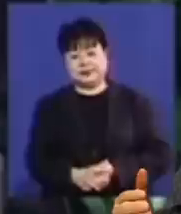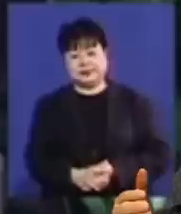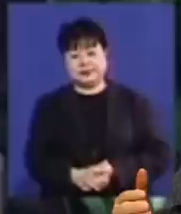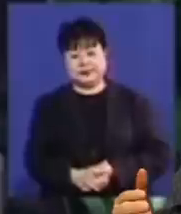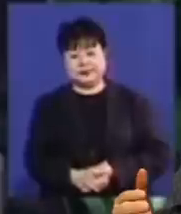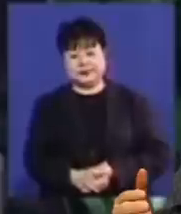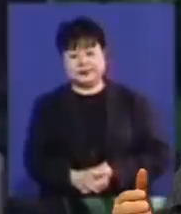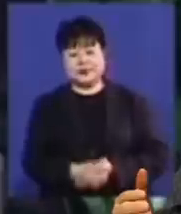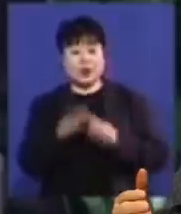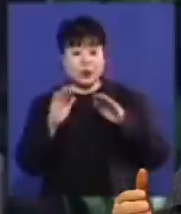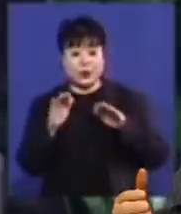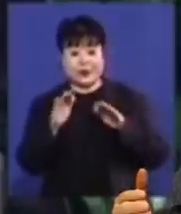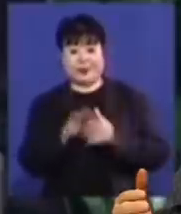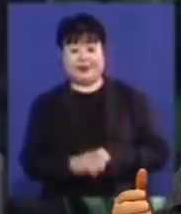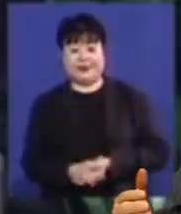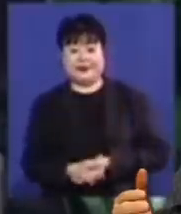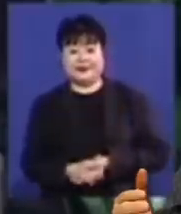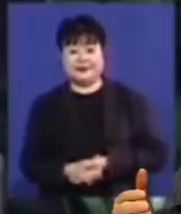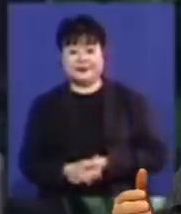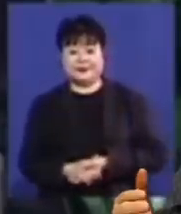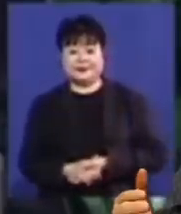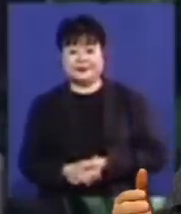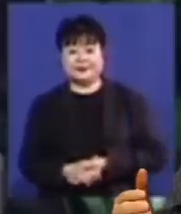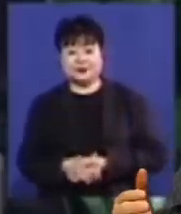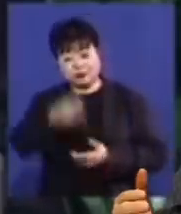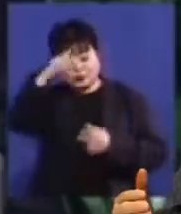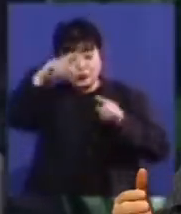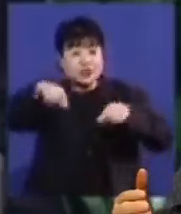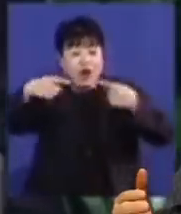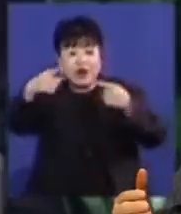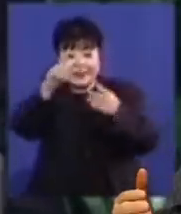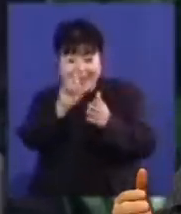나는 요번 설날